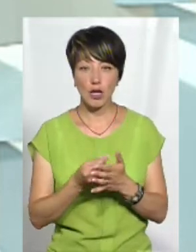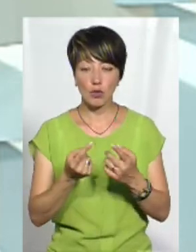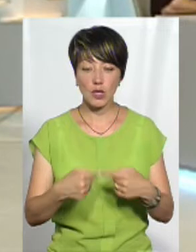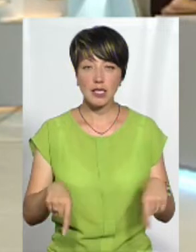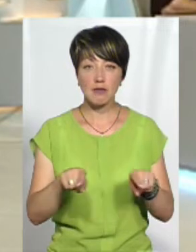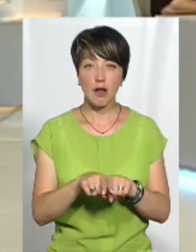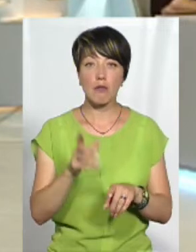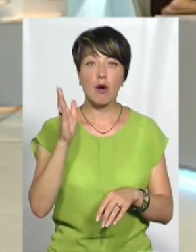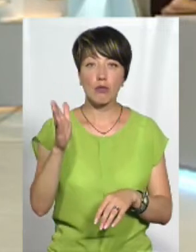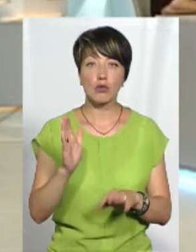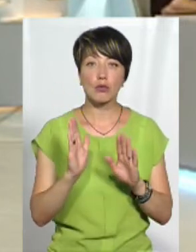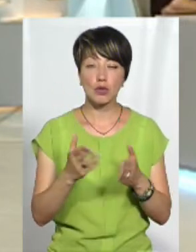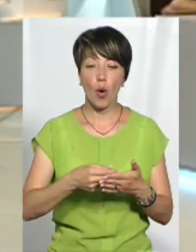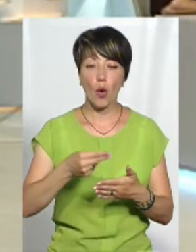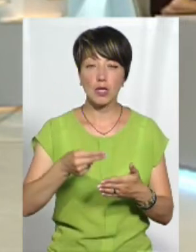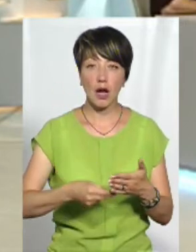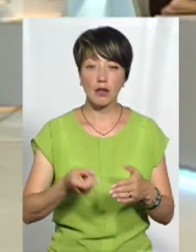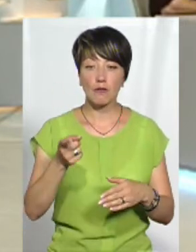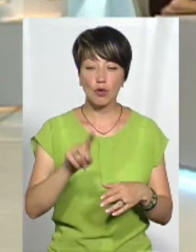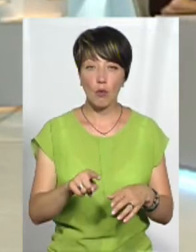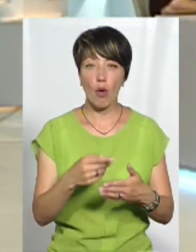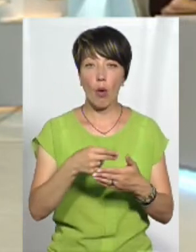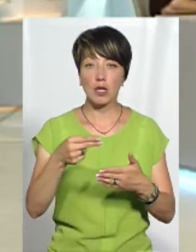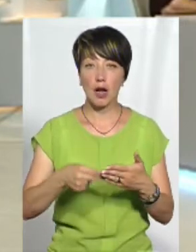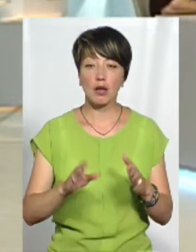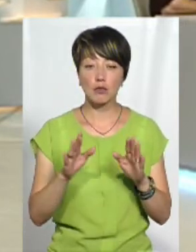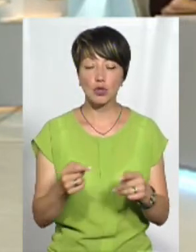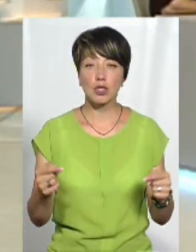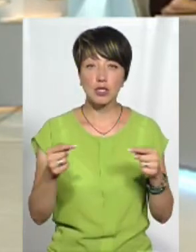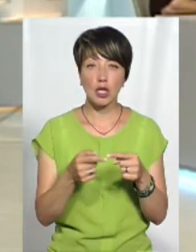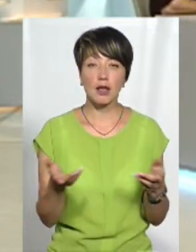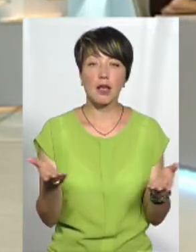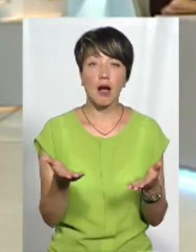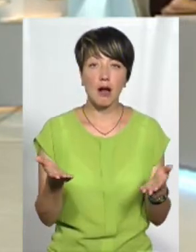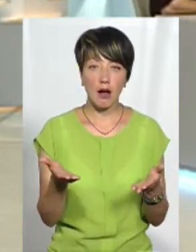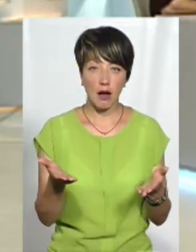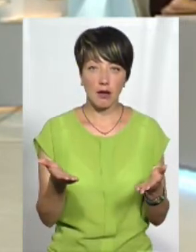сфери. В майбутньому буде контракт, і в тому контракті буде зазначатися, яка